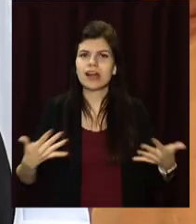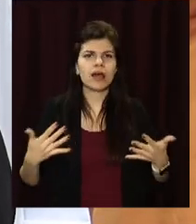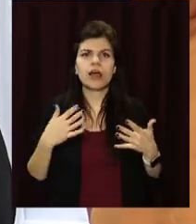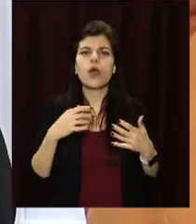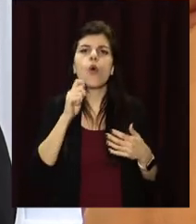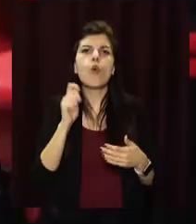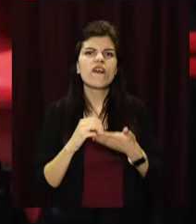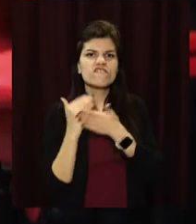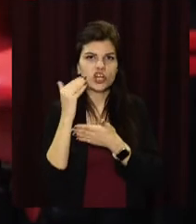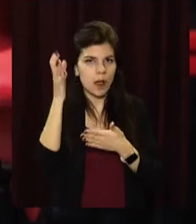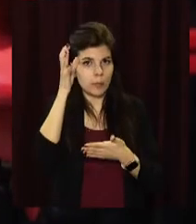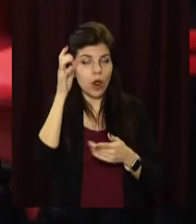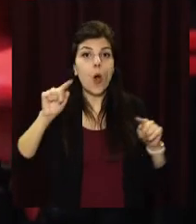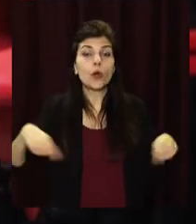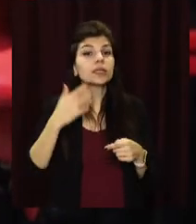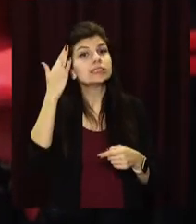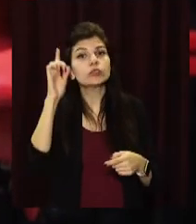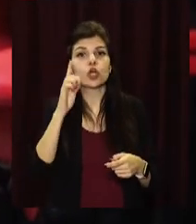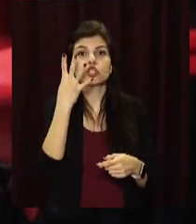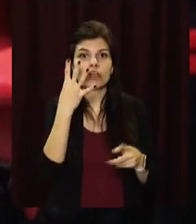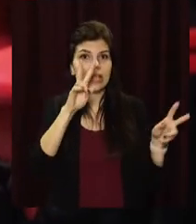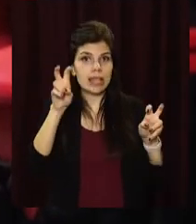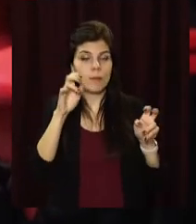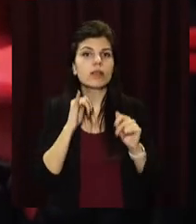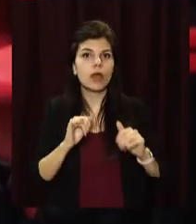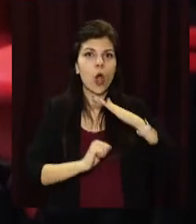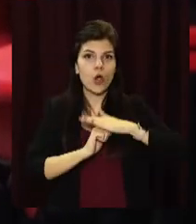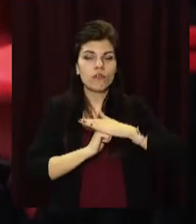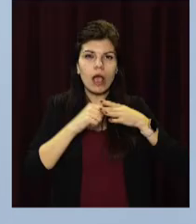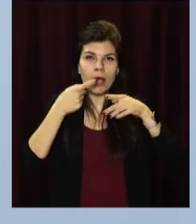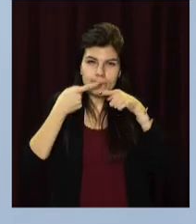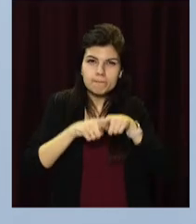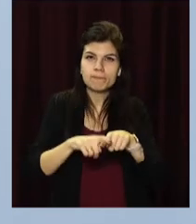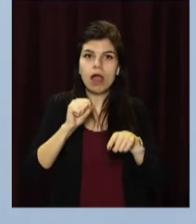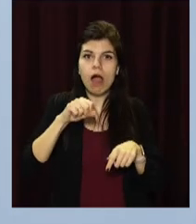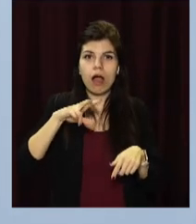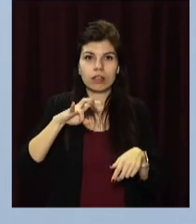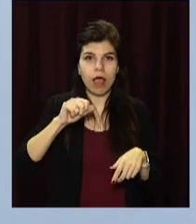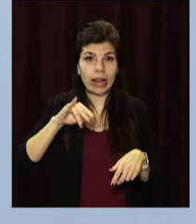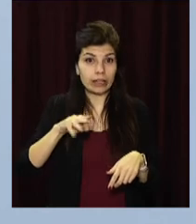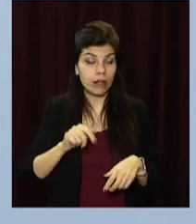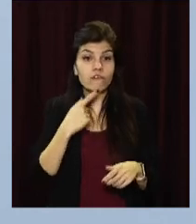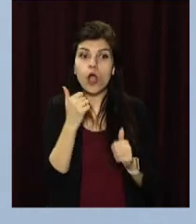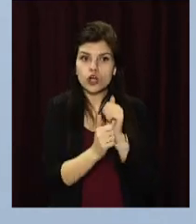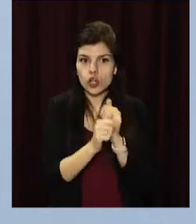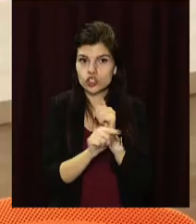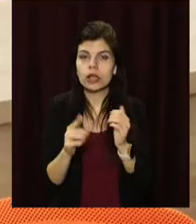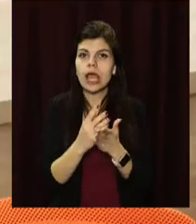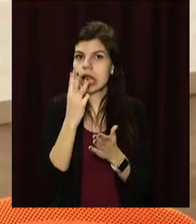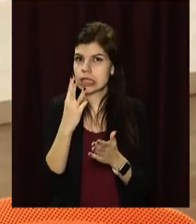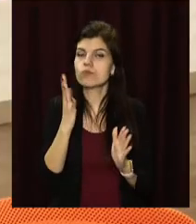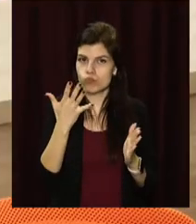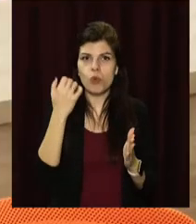українського вишу. Організатори пропонують 4 теми для ґрунтовної аналітичної роботи. У кожній номінації оберуть по 3